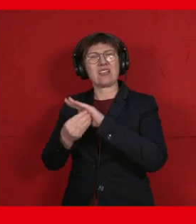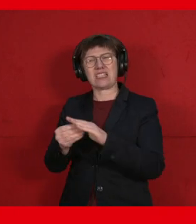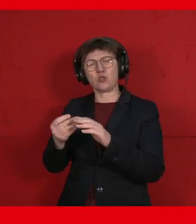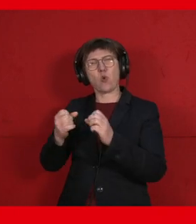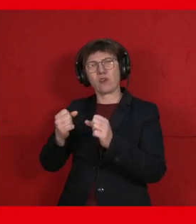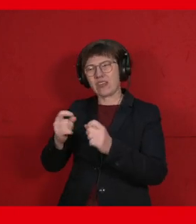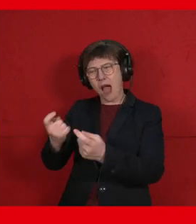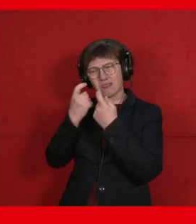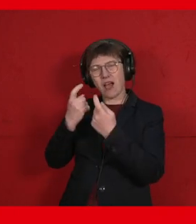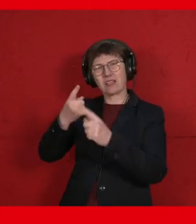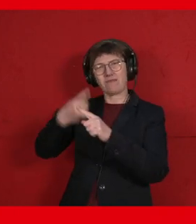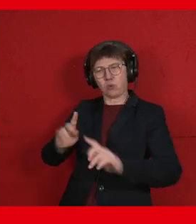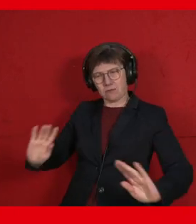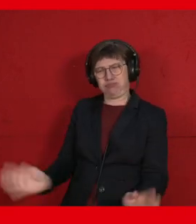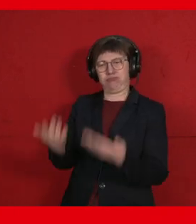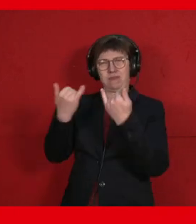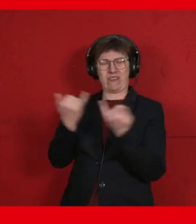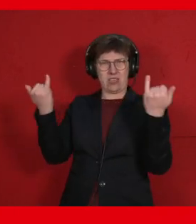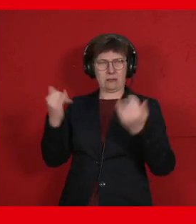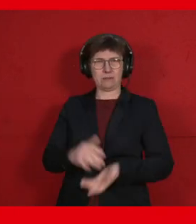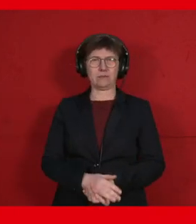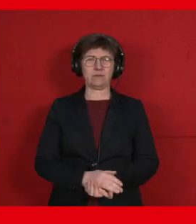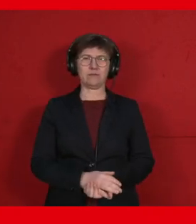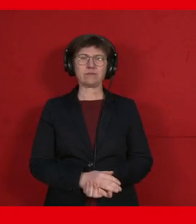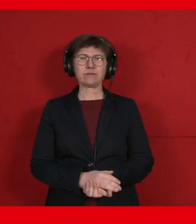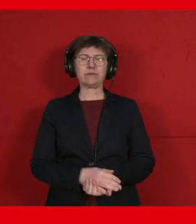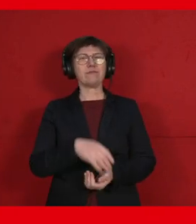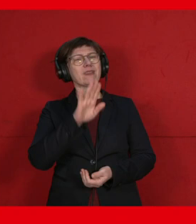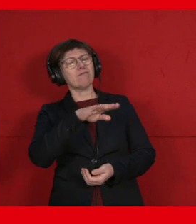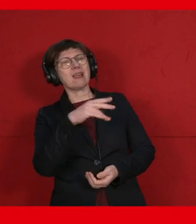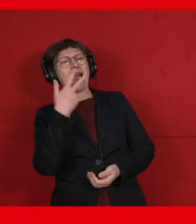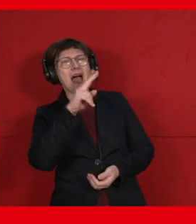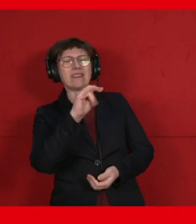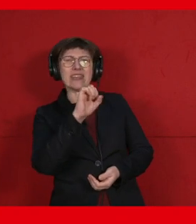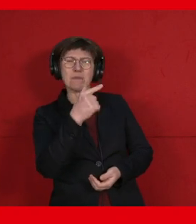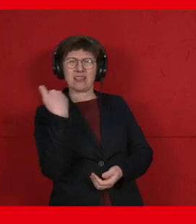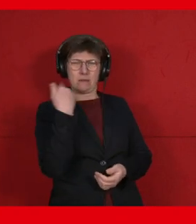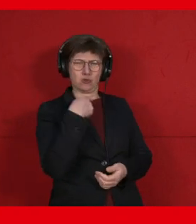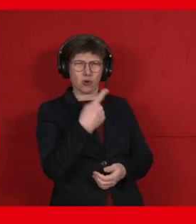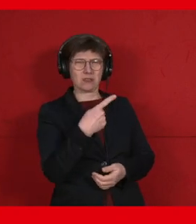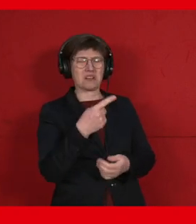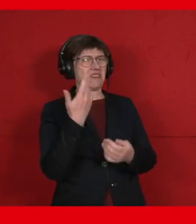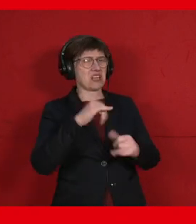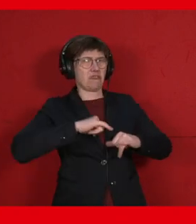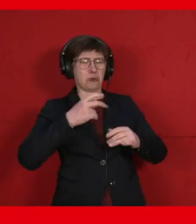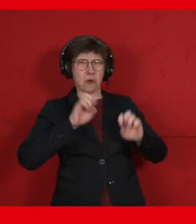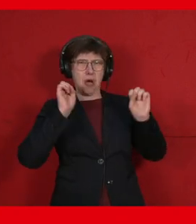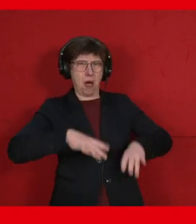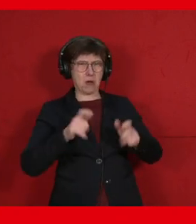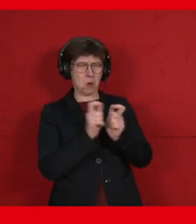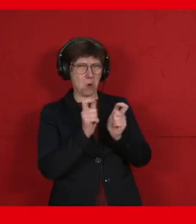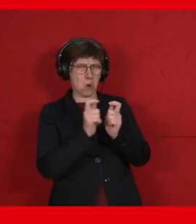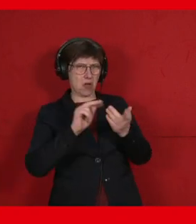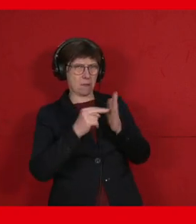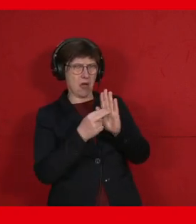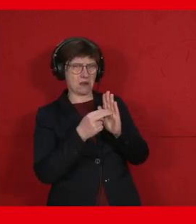macht und mobilisiert. Kai Niebert, Sie haben es ja gesagt, eigentlich müssten wir vielleicht schon früher aussteigen aus der Kohle zum Beispiel, als wir das ja eigentlich geplant